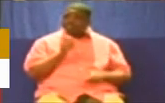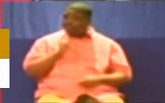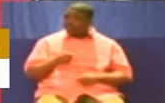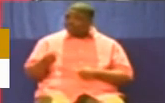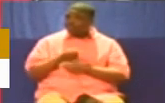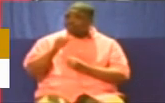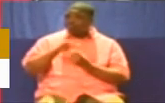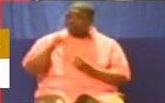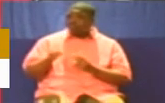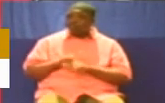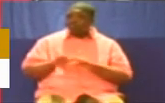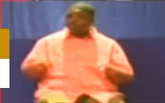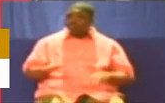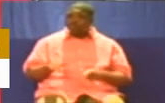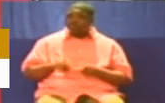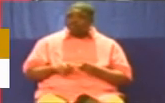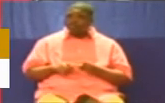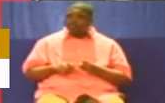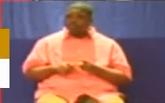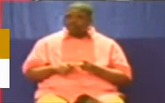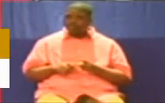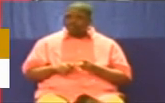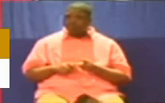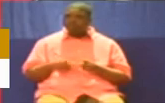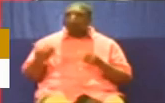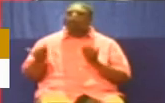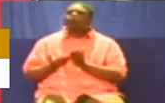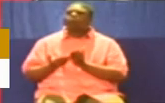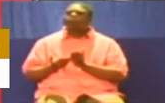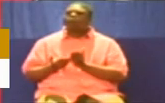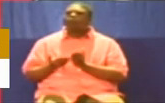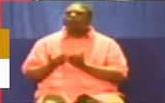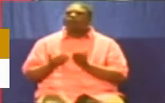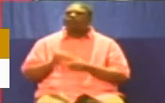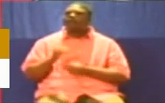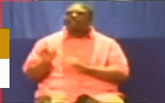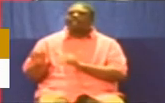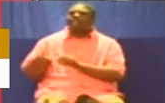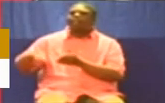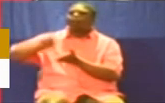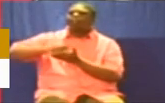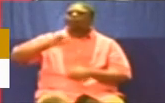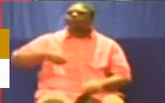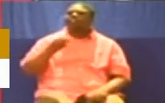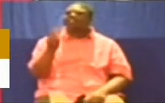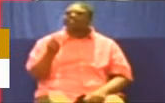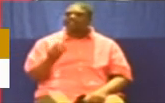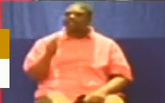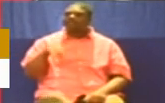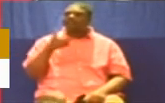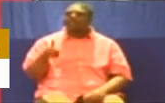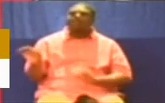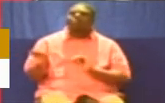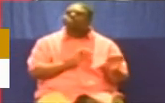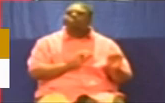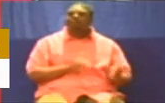atakapofanya uteuzi wa baraza lake la mawaziri. Niombe Mheshimiwa Waziri. Kwa hiyo naomba kwamba extension hiyo ya miezi 4, si ndio? Baada ya hapo wabunge watoke au presentation